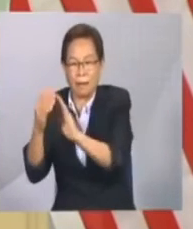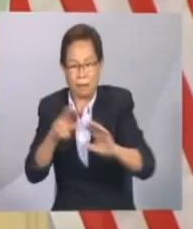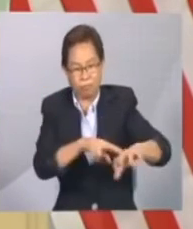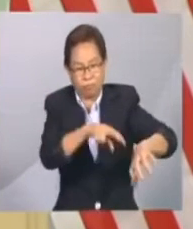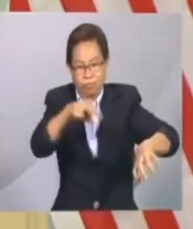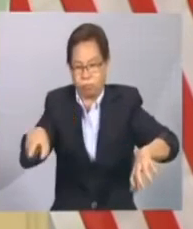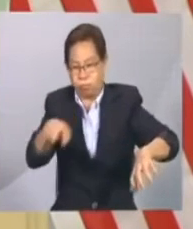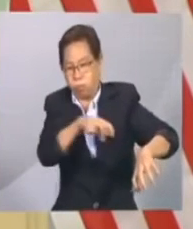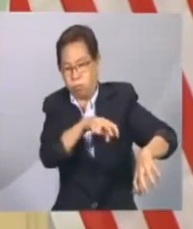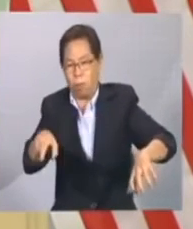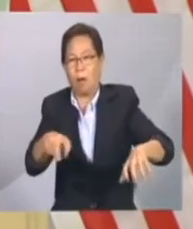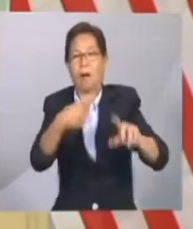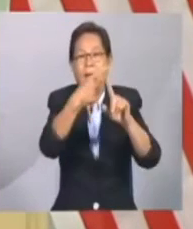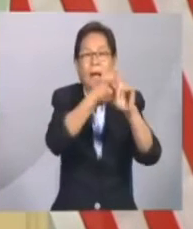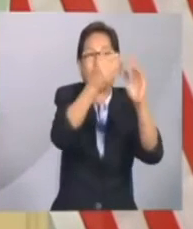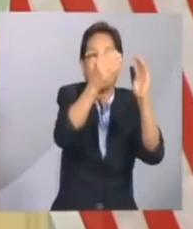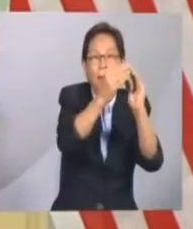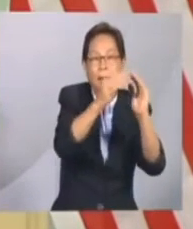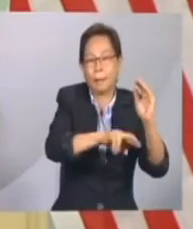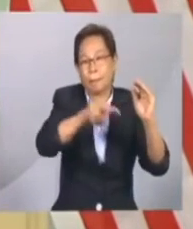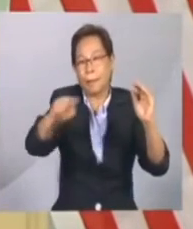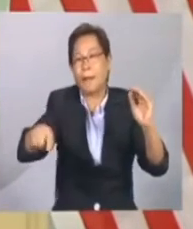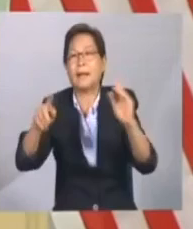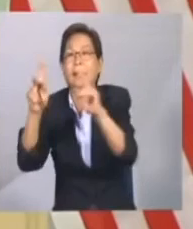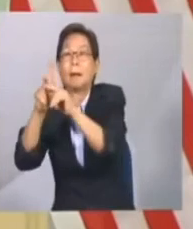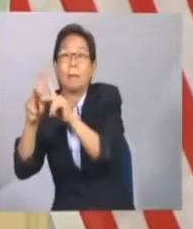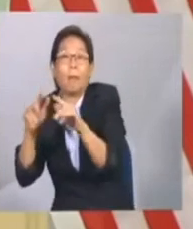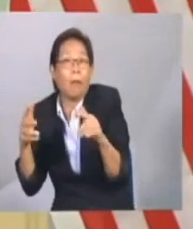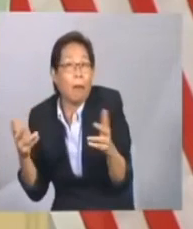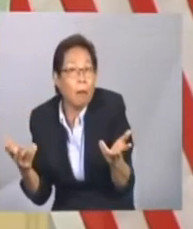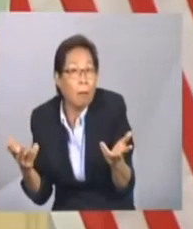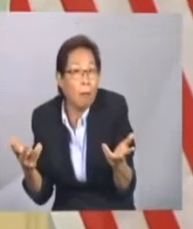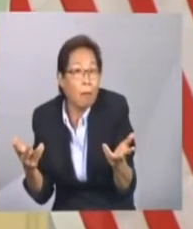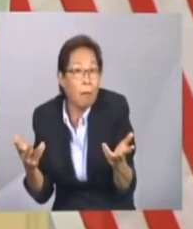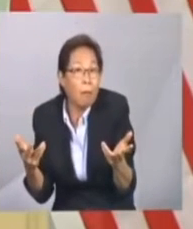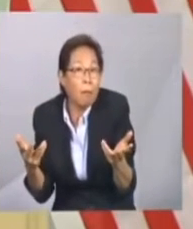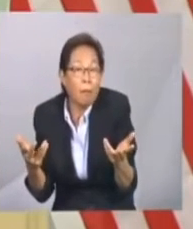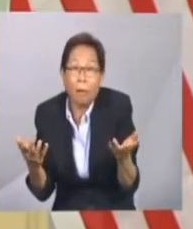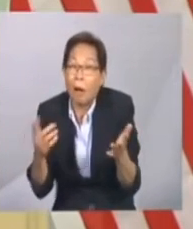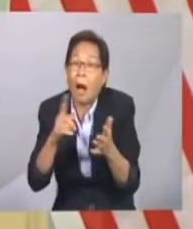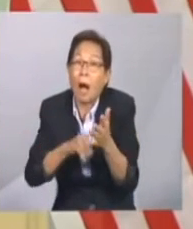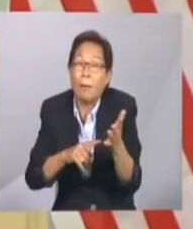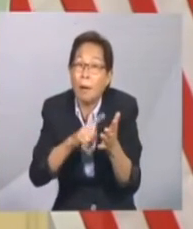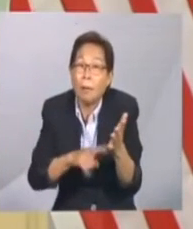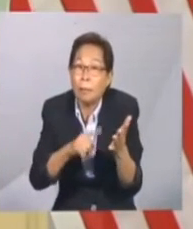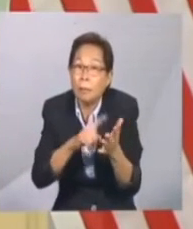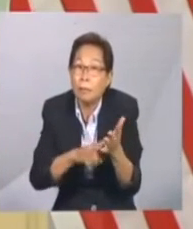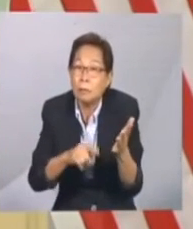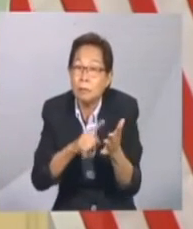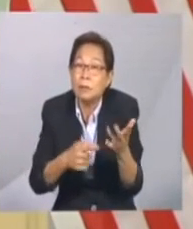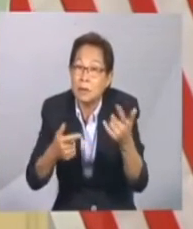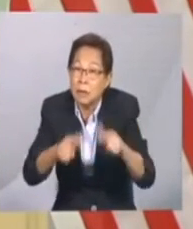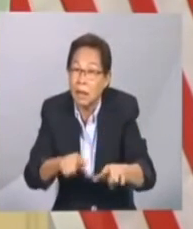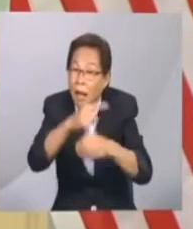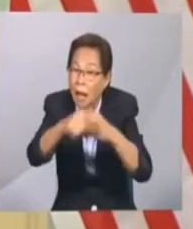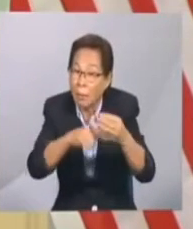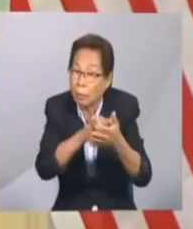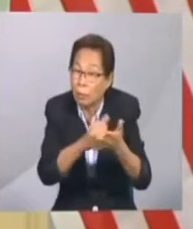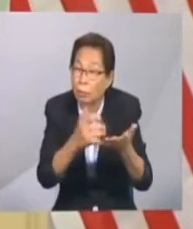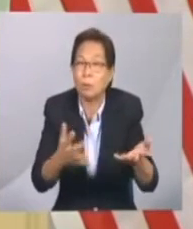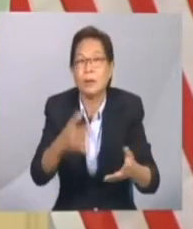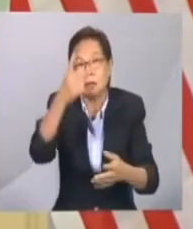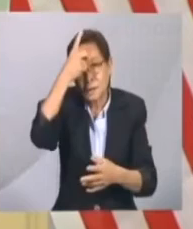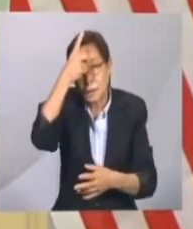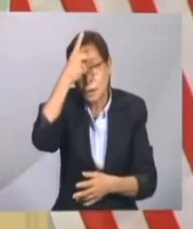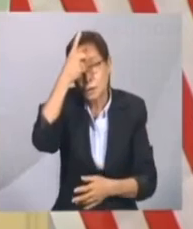bagaimana pula pergerakan dari bandar untuk pulang ke kampung halaman? Adakah status perkembangan terkini tentang itu? Okey, kemudian Datuk